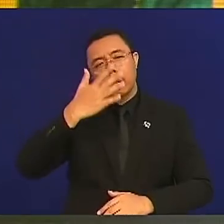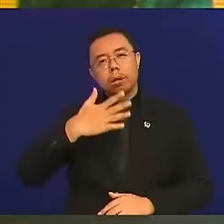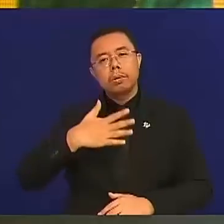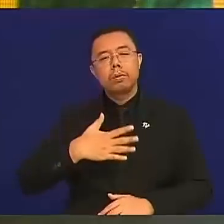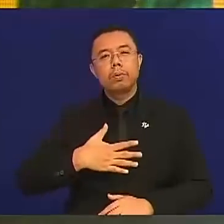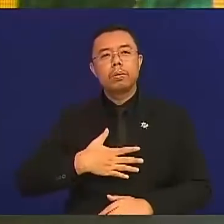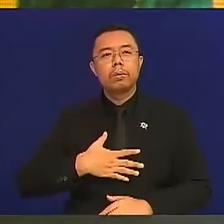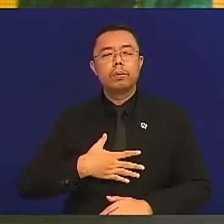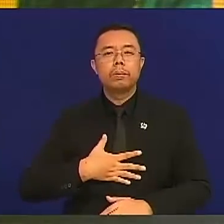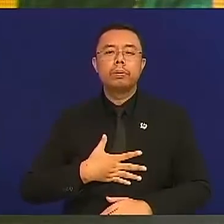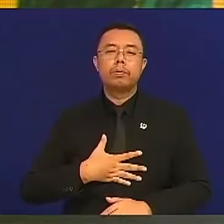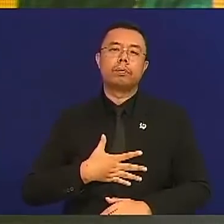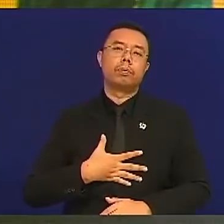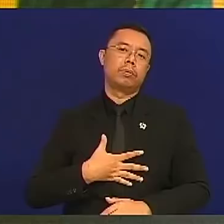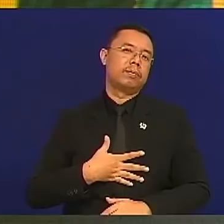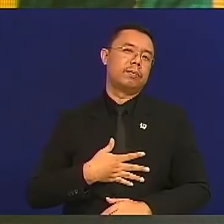raja-Mu.